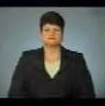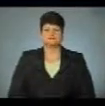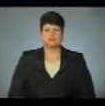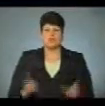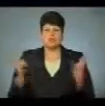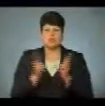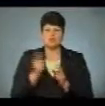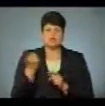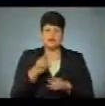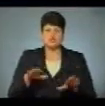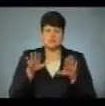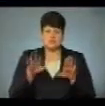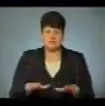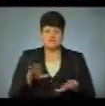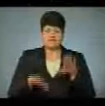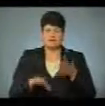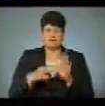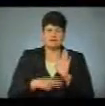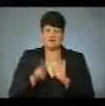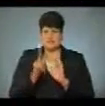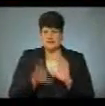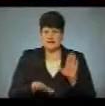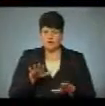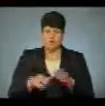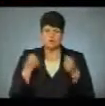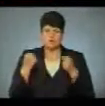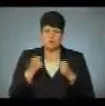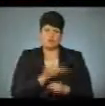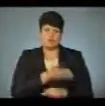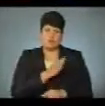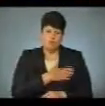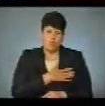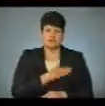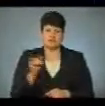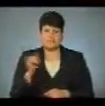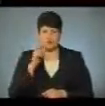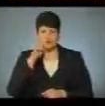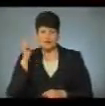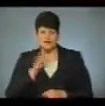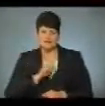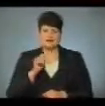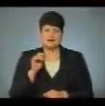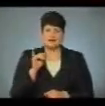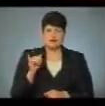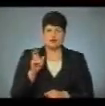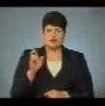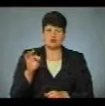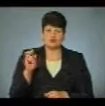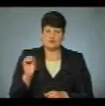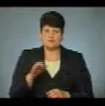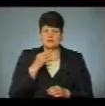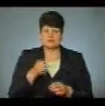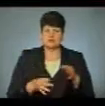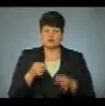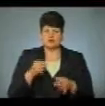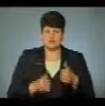Поєдинок за перше місце у ваговій категорії 72 кілограми між спортсменом з Польщі Кондратом Козловським та українцем Ігорем Бичковим прокоментував суддя змагань